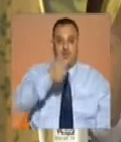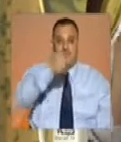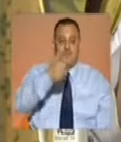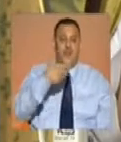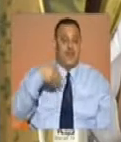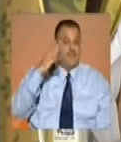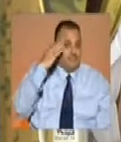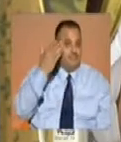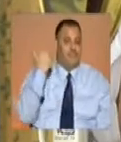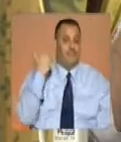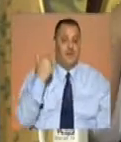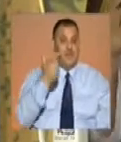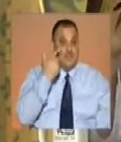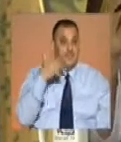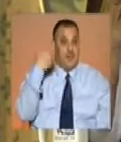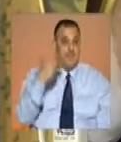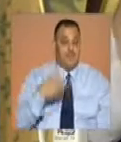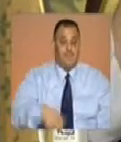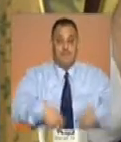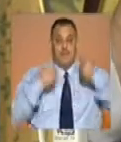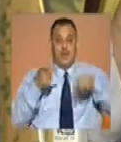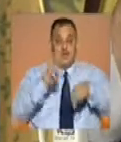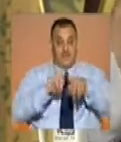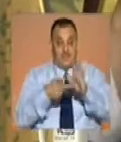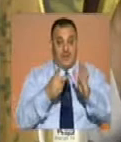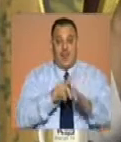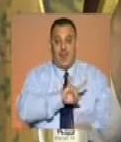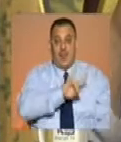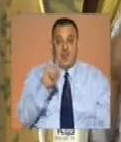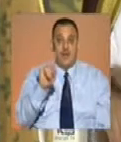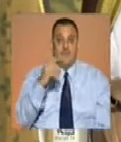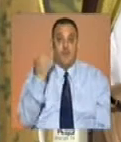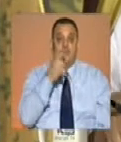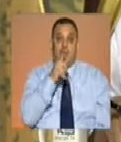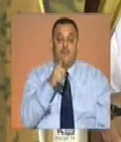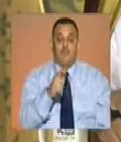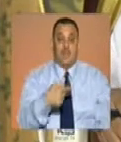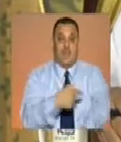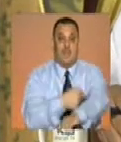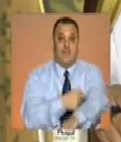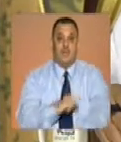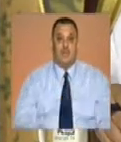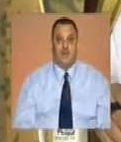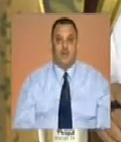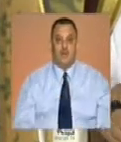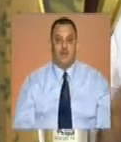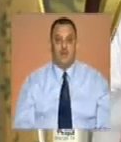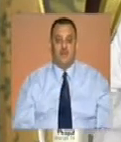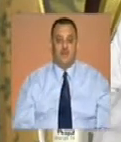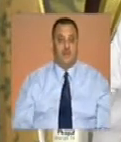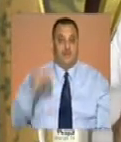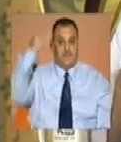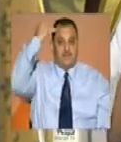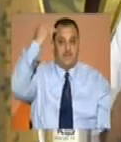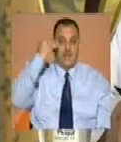هذا، لكن انتبهي على أن لا تكشفي للدكتور بمثل هذه الطريقة، وإنما تكشفين لطبيبة مثلك. الأخت محمد